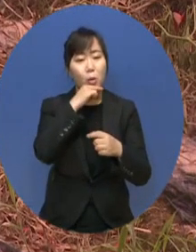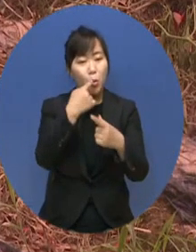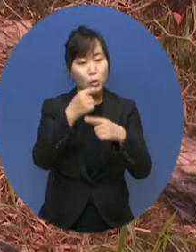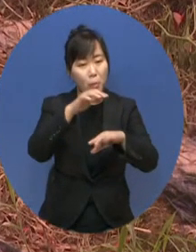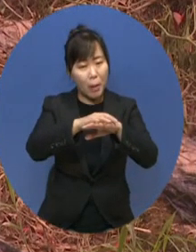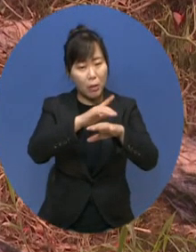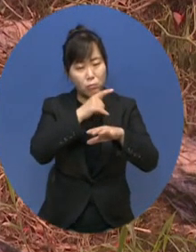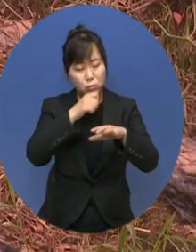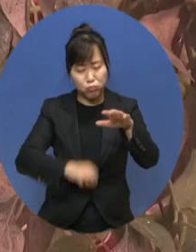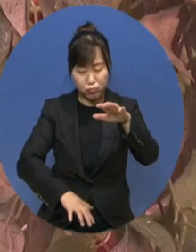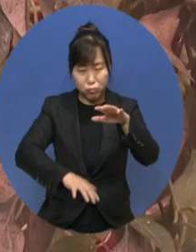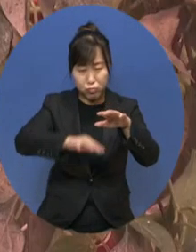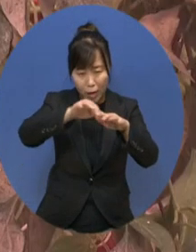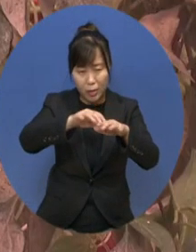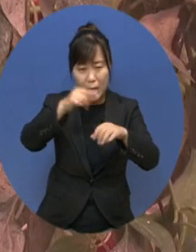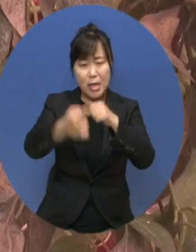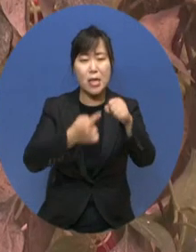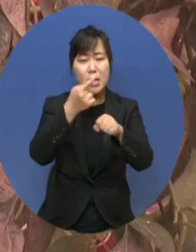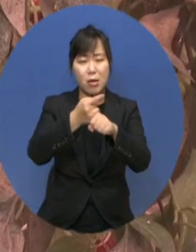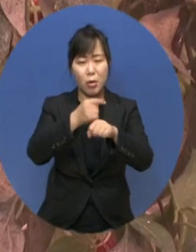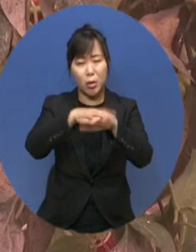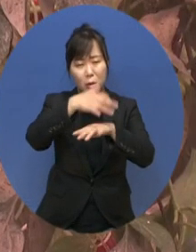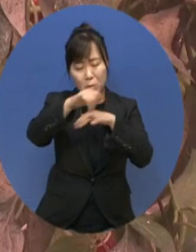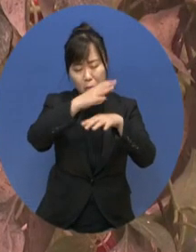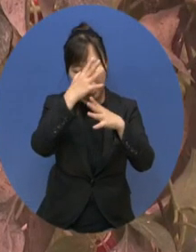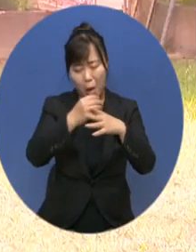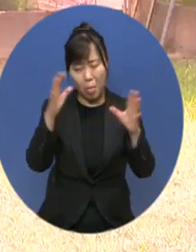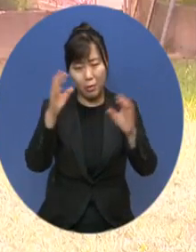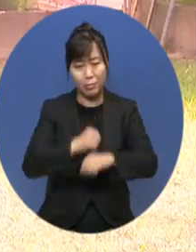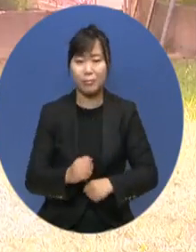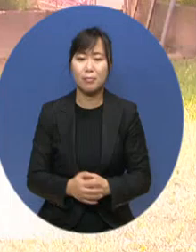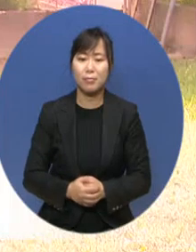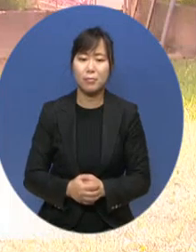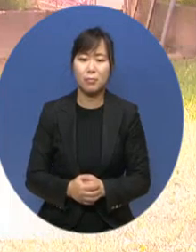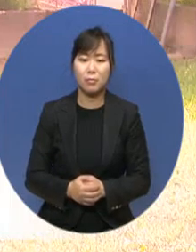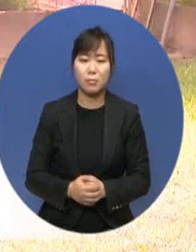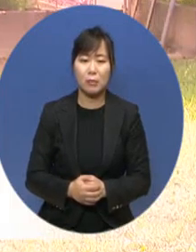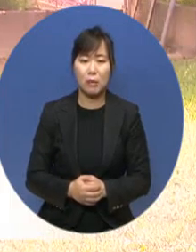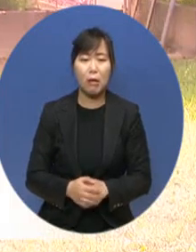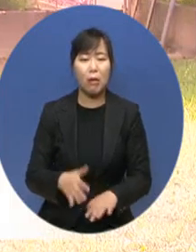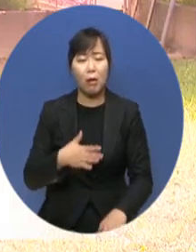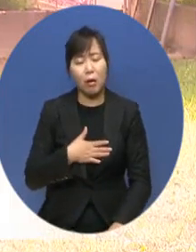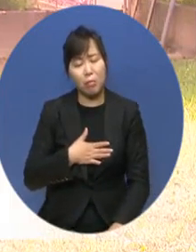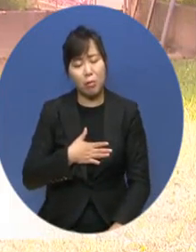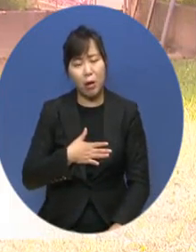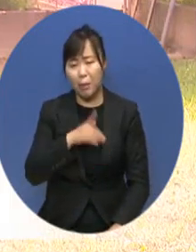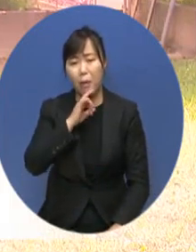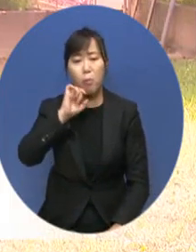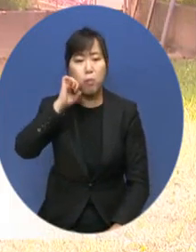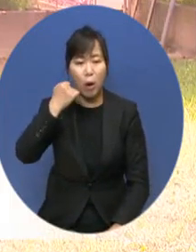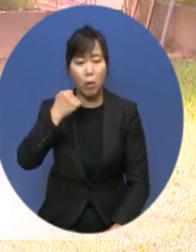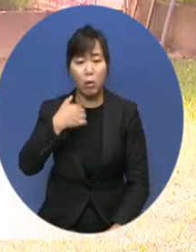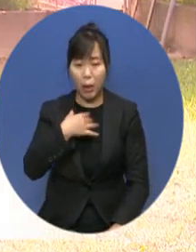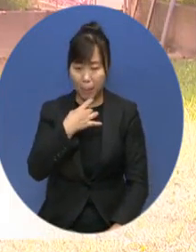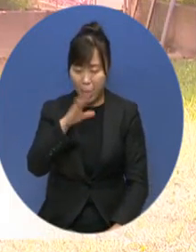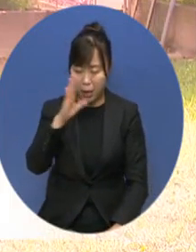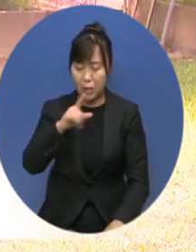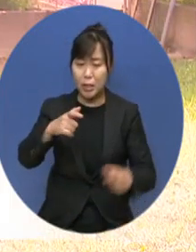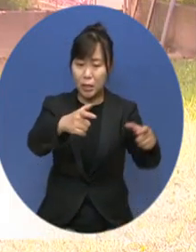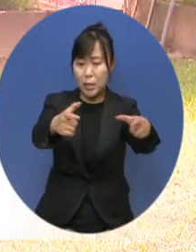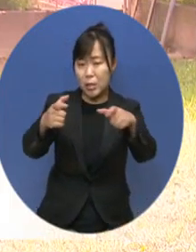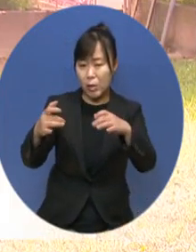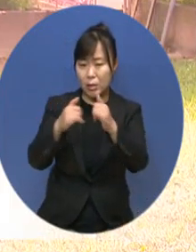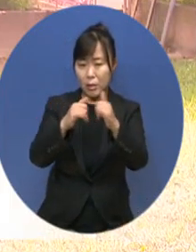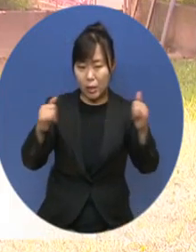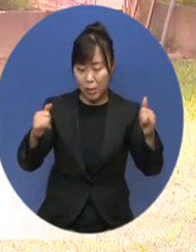흙탕물에 침수되면서 한해 농사를 쓸어가 버렸습니다. 그 심정이 이루 말할 수가 없습니다. 또 저뿐만 아니라